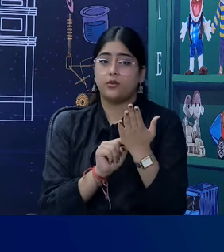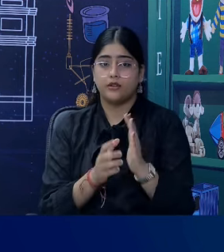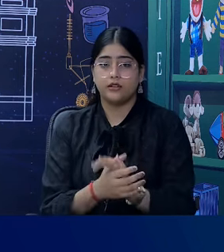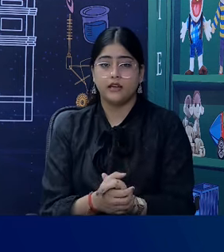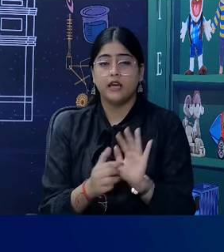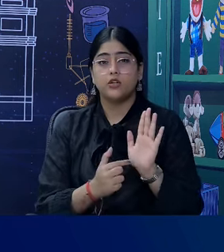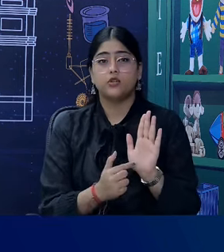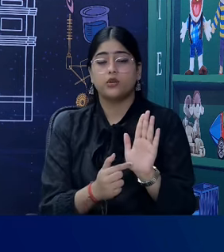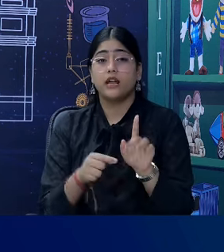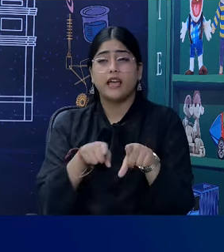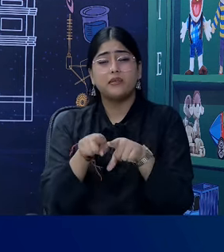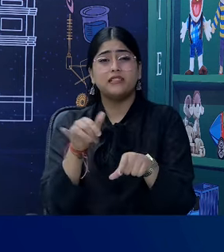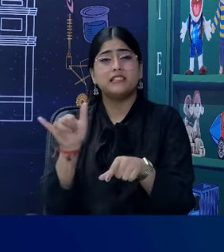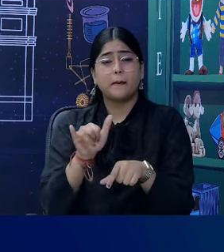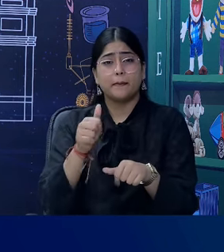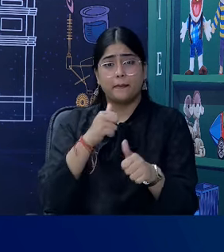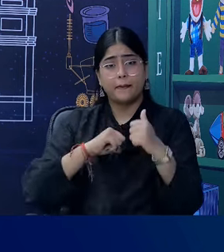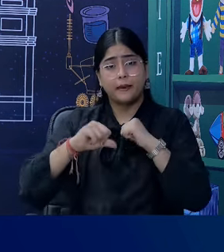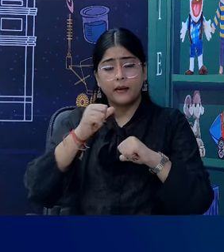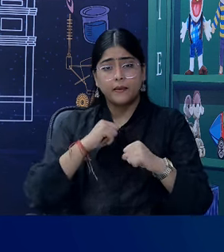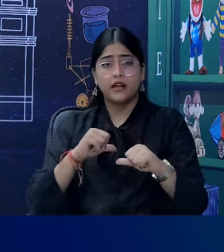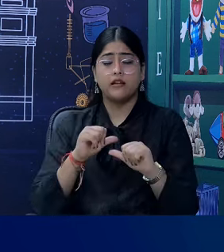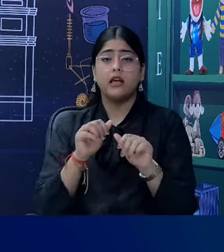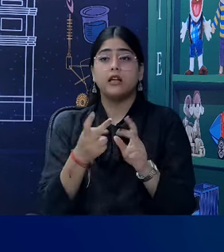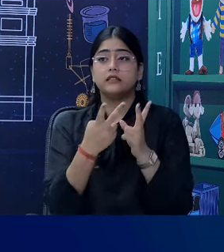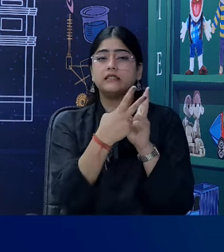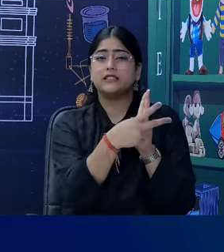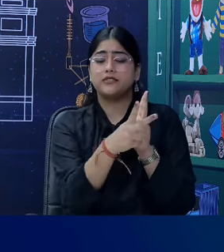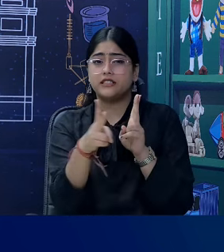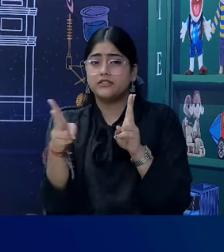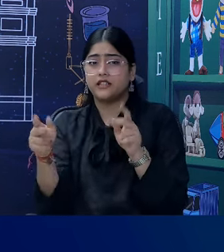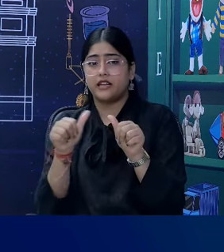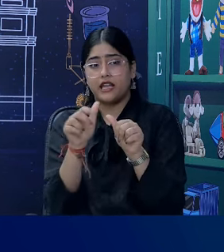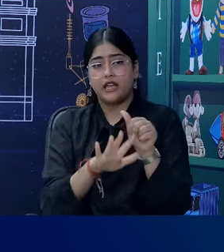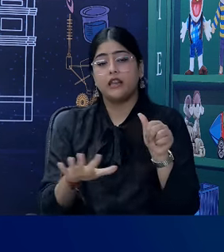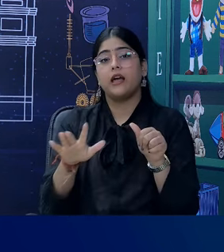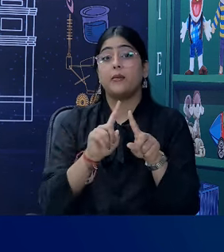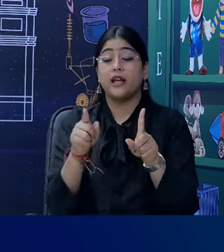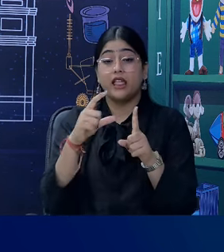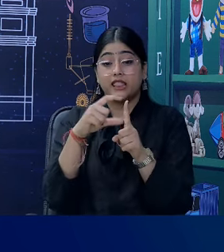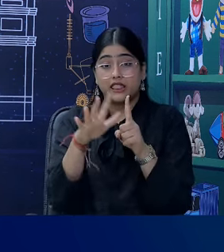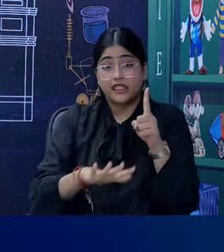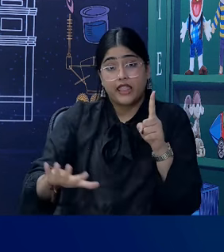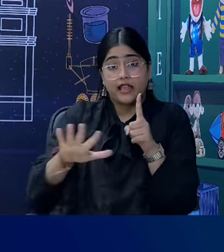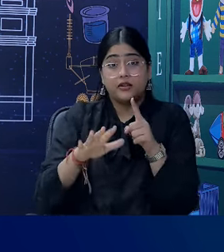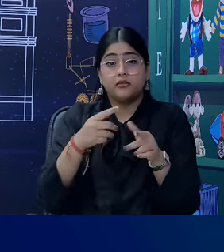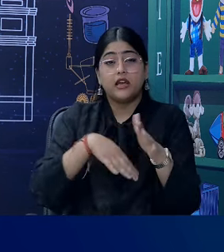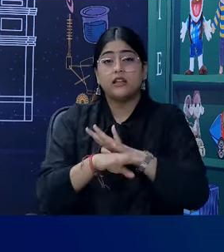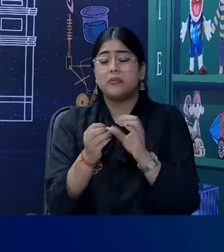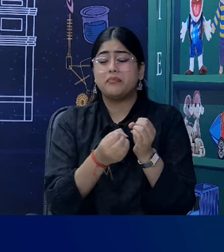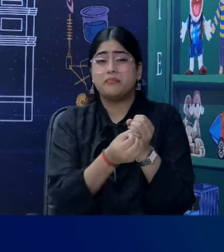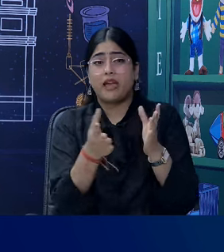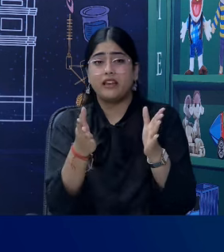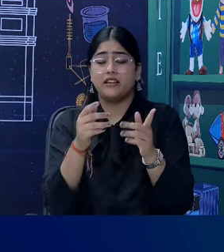बात हम करें तो पहनावा भी हर क्षेत्र का अलग-अलग होता अलग-अलग होता है दिल्ली में हालांकि मिक्स कल्चर है क्योंकि अलग-अलग क्षेत्रों से लोग आए हुए